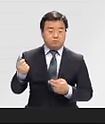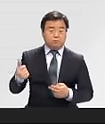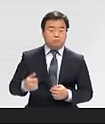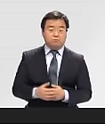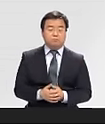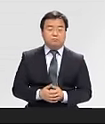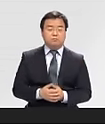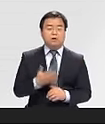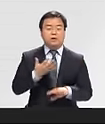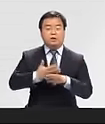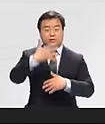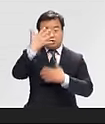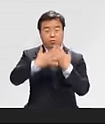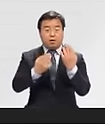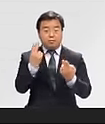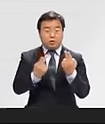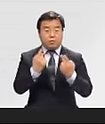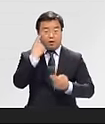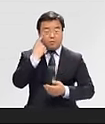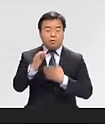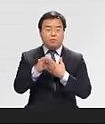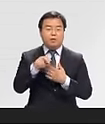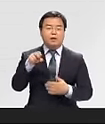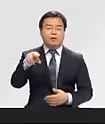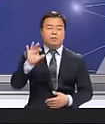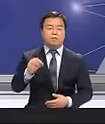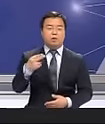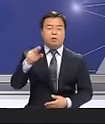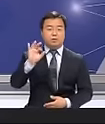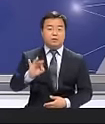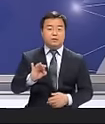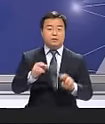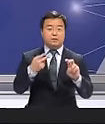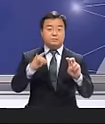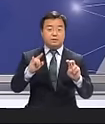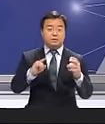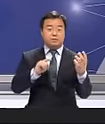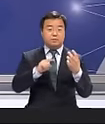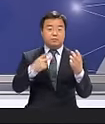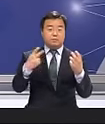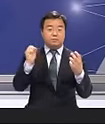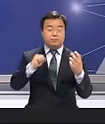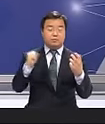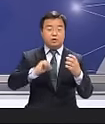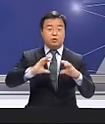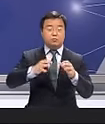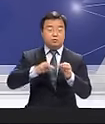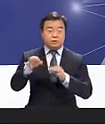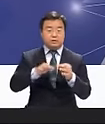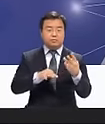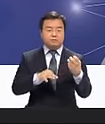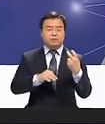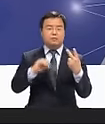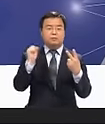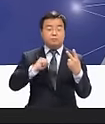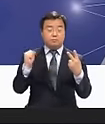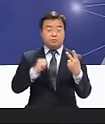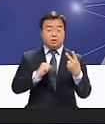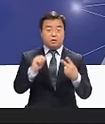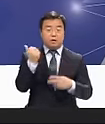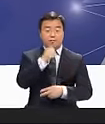다른 영화랑 비교를 해보면 명량의 경우에 20대 비중이 30.2%, 국제시장은 32%,